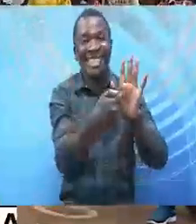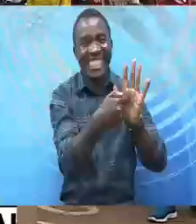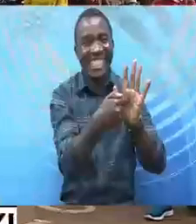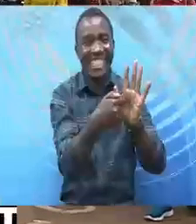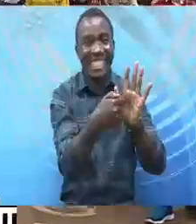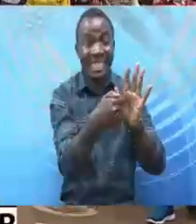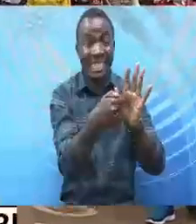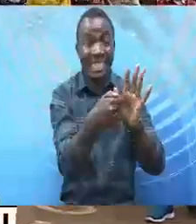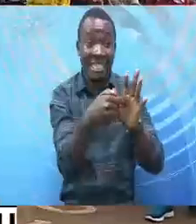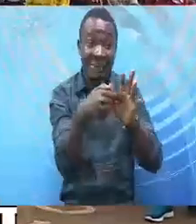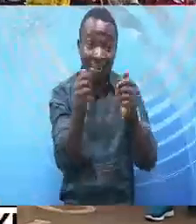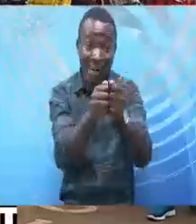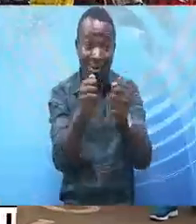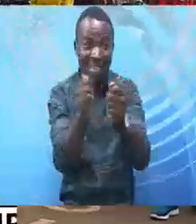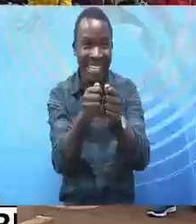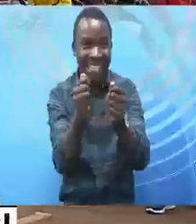Ishyamba siryeru